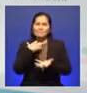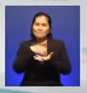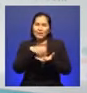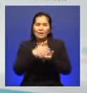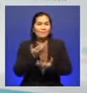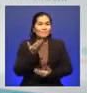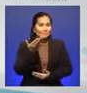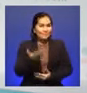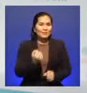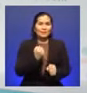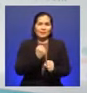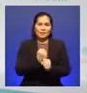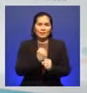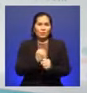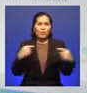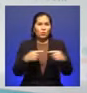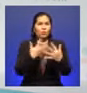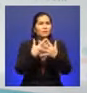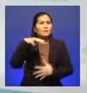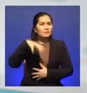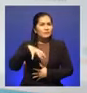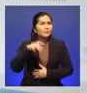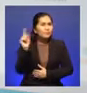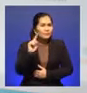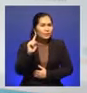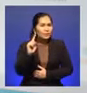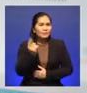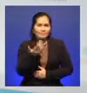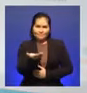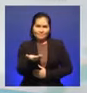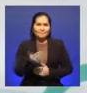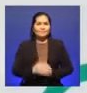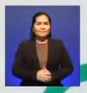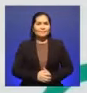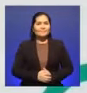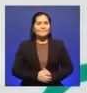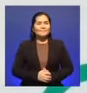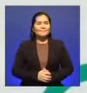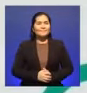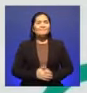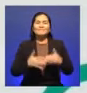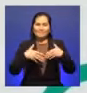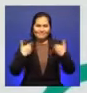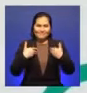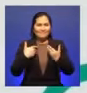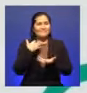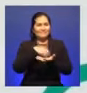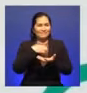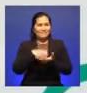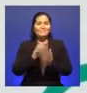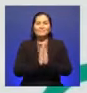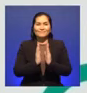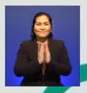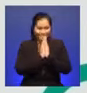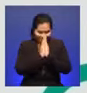างานภายในเรือนจำให้พวกเราฟังหน่อยค่ะเรียนเชิญค่ะ ขอบคุณค่ะยินดีนะคะแล้วก็